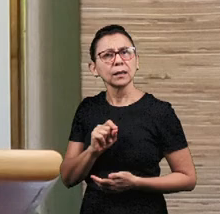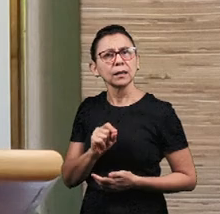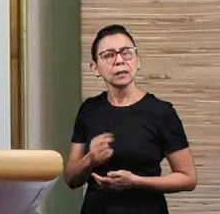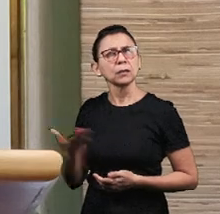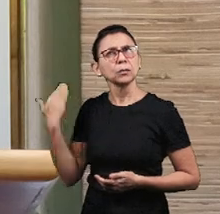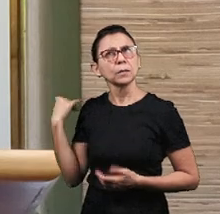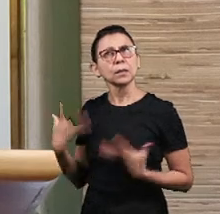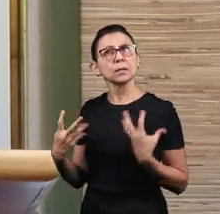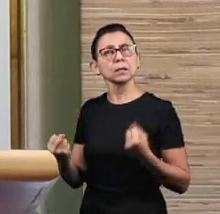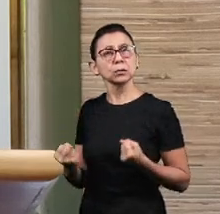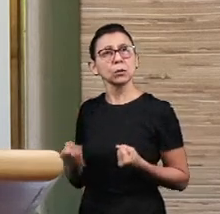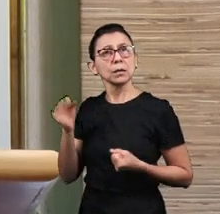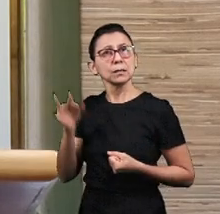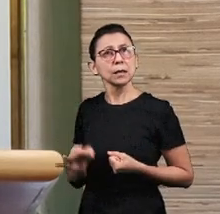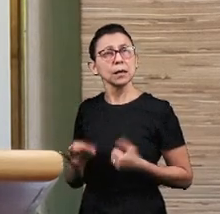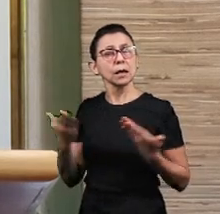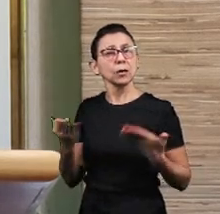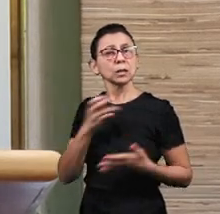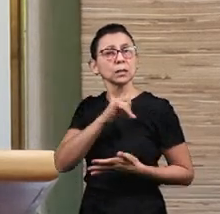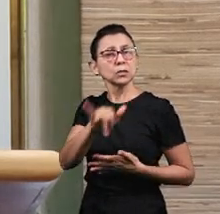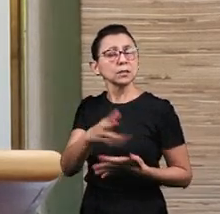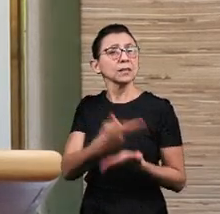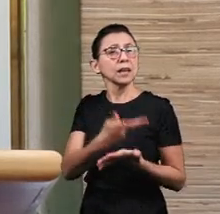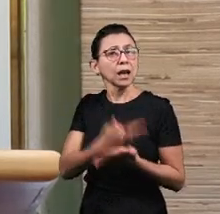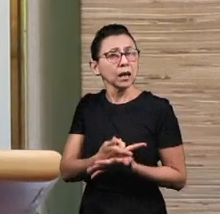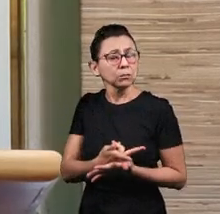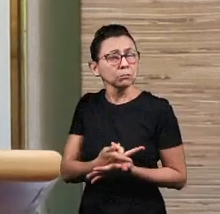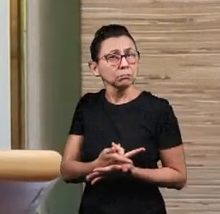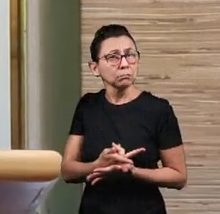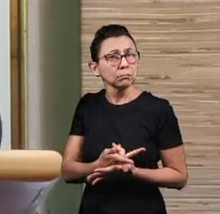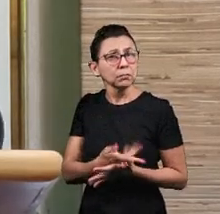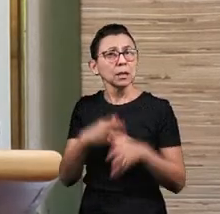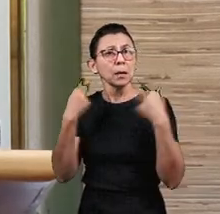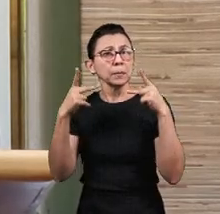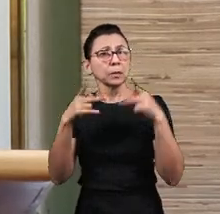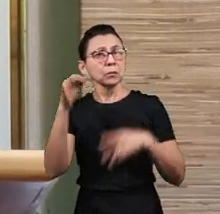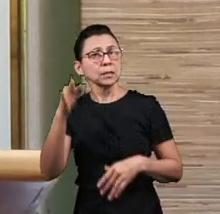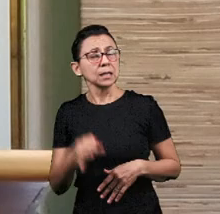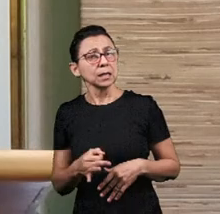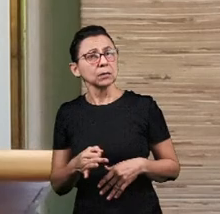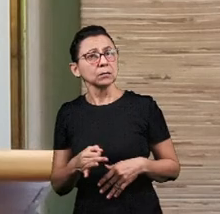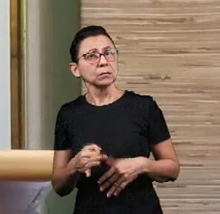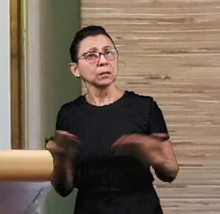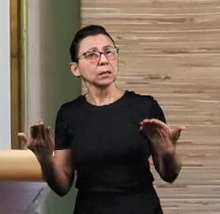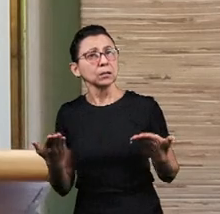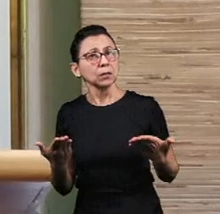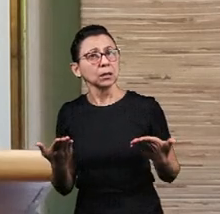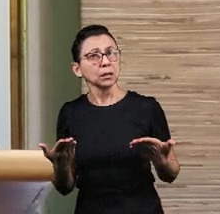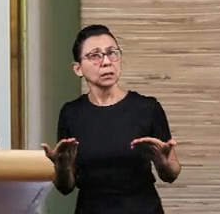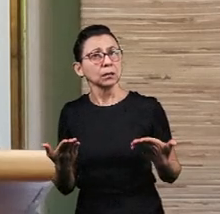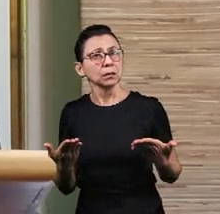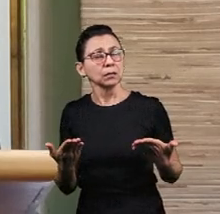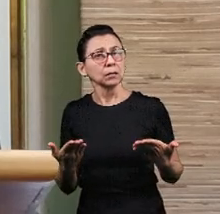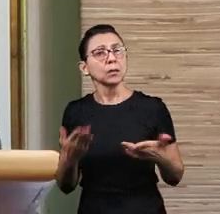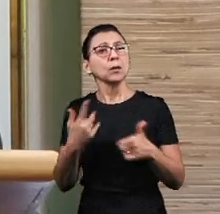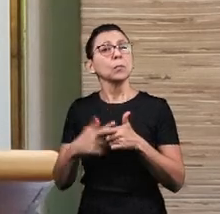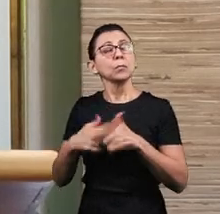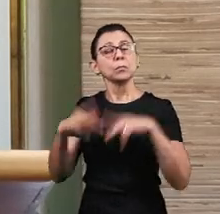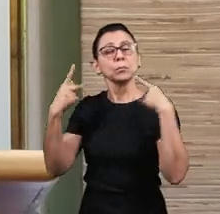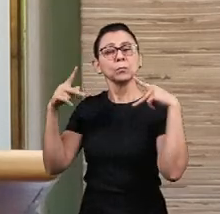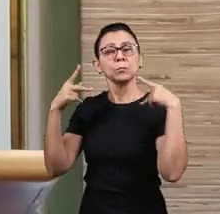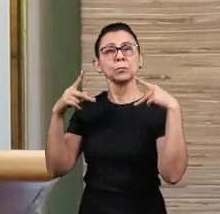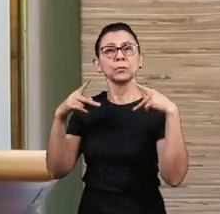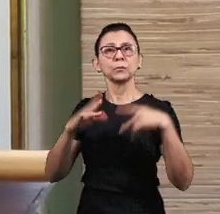qui n'étaient pas corrects, pourquoi il a accepté? S'il a prêché ceux qui n'étaient pas corrects, pourquoi il a prêché? Mes frères, nous n'allons